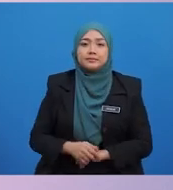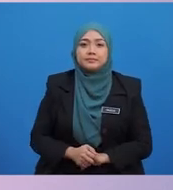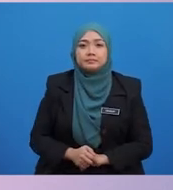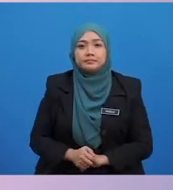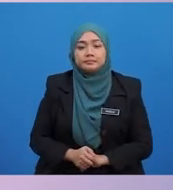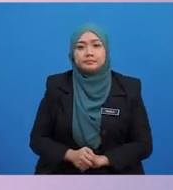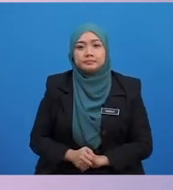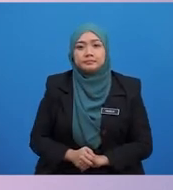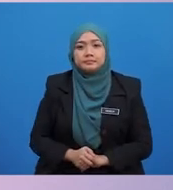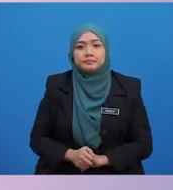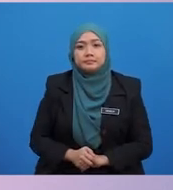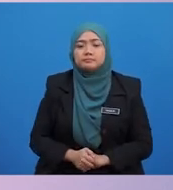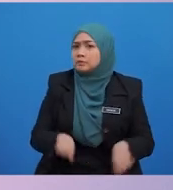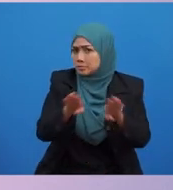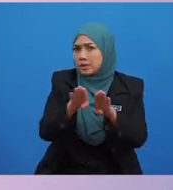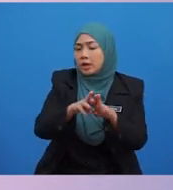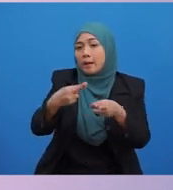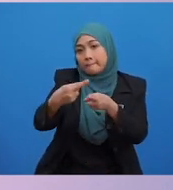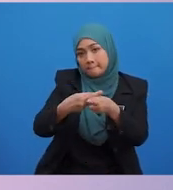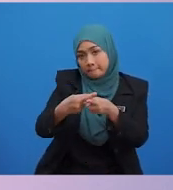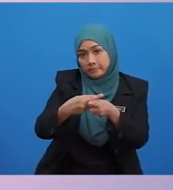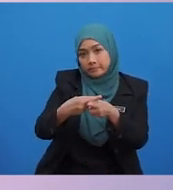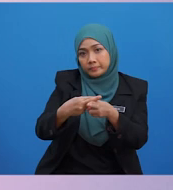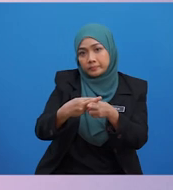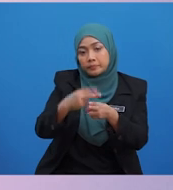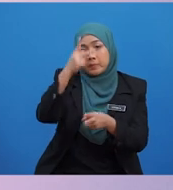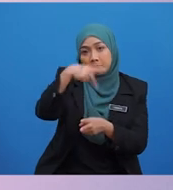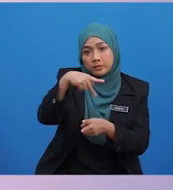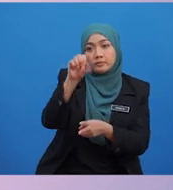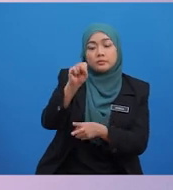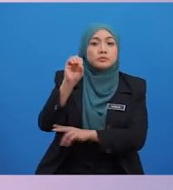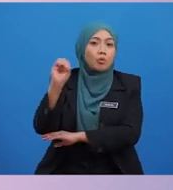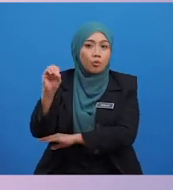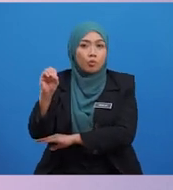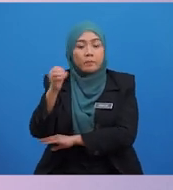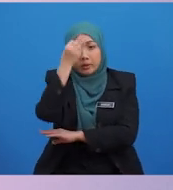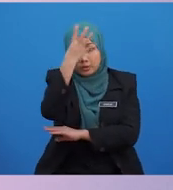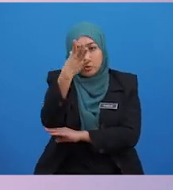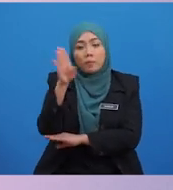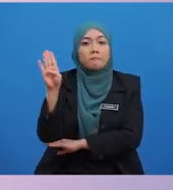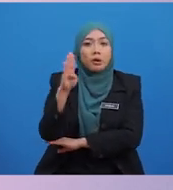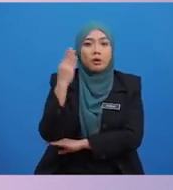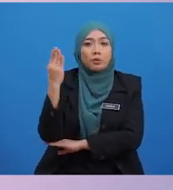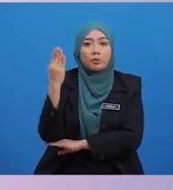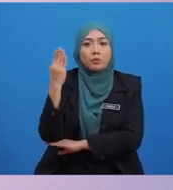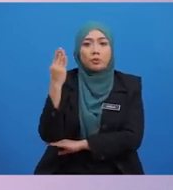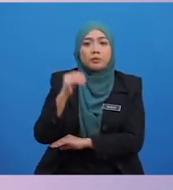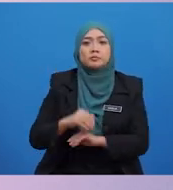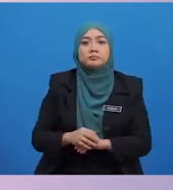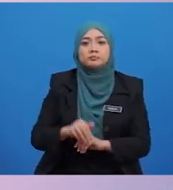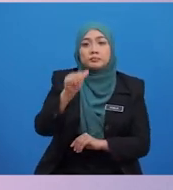ialah jawaban yang kita cari tadi gak Hai sebagai rumusanya